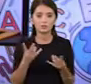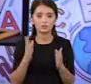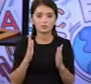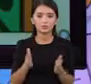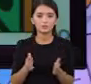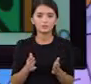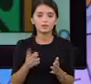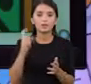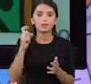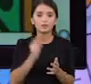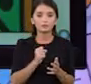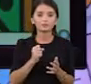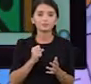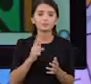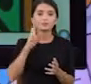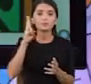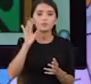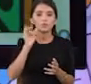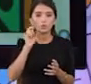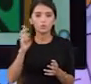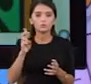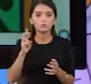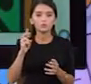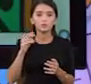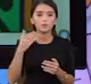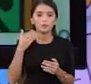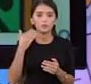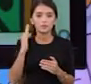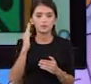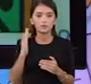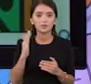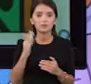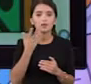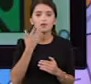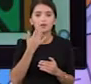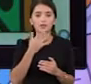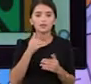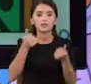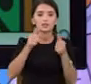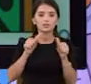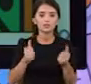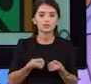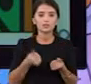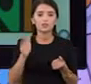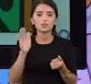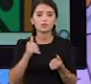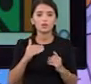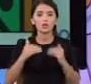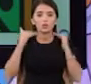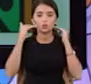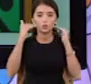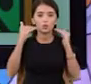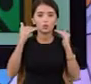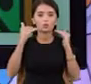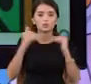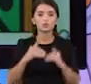kerak? Ha, demak, kubning mana bu qismi, ya'ni uni ranglari, shakllari va eng